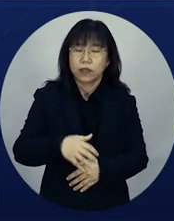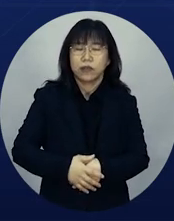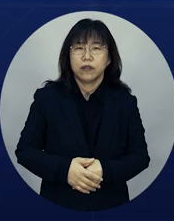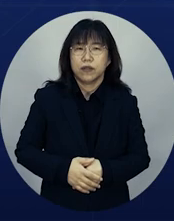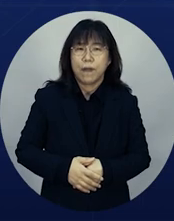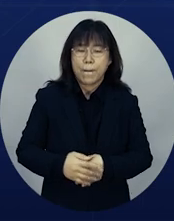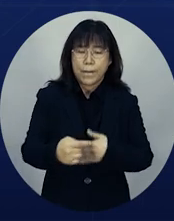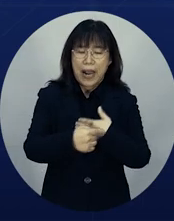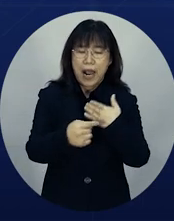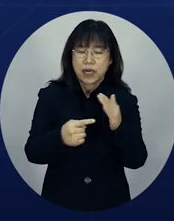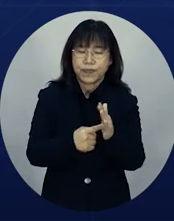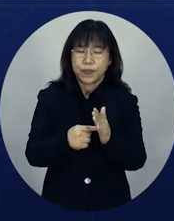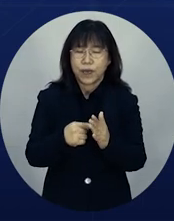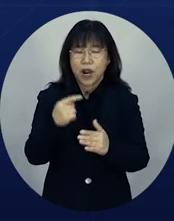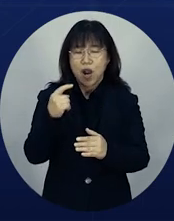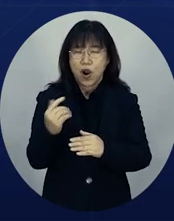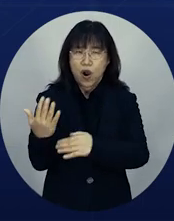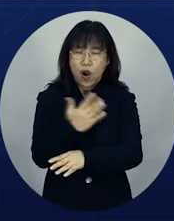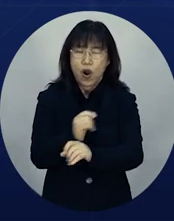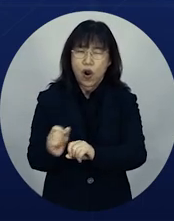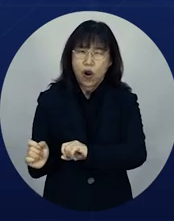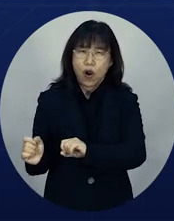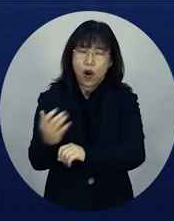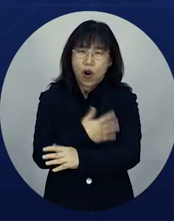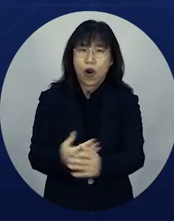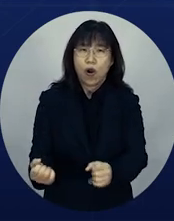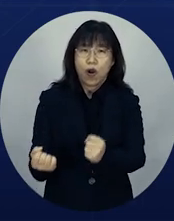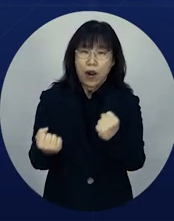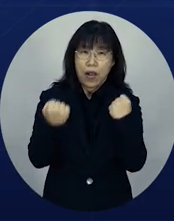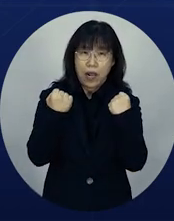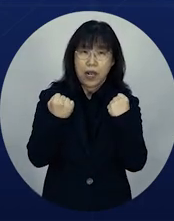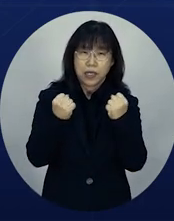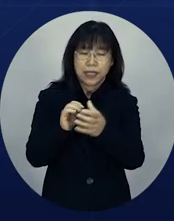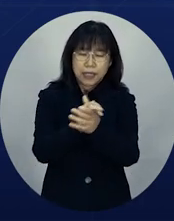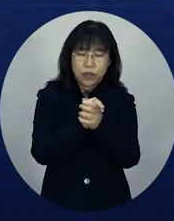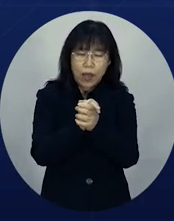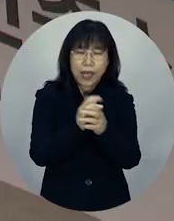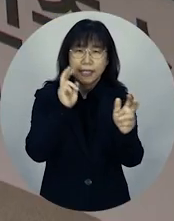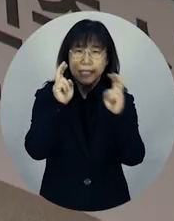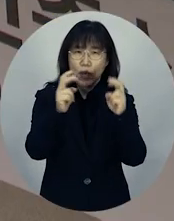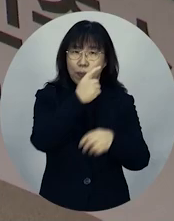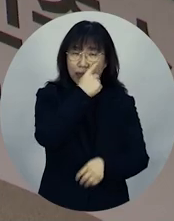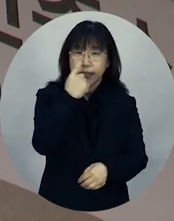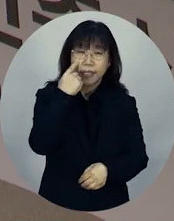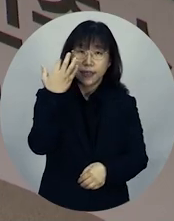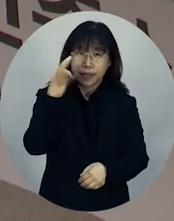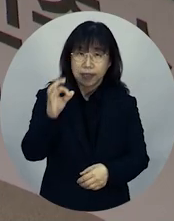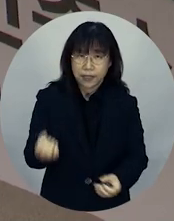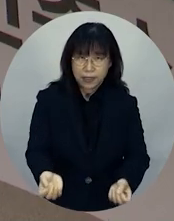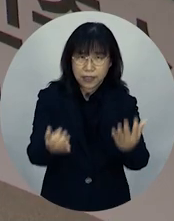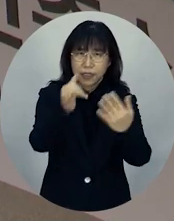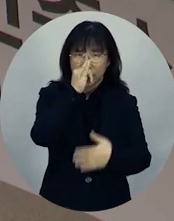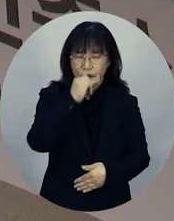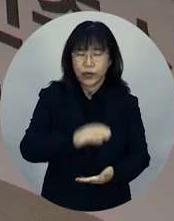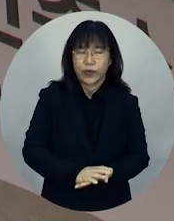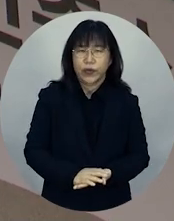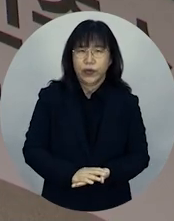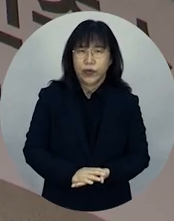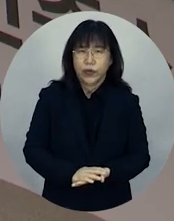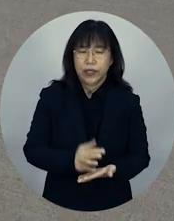스마일 프로젝트 마음건강 친화기업 인증식을 가졌습니다. 이날 인증식에는